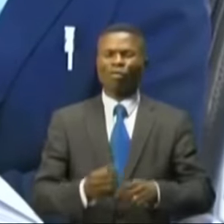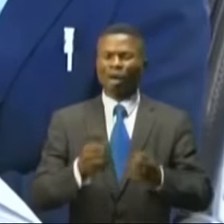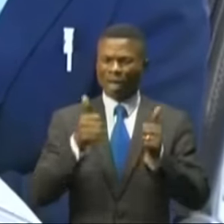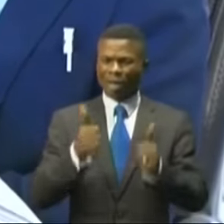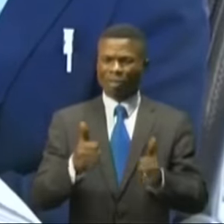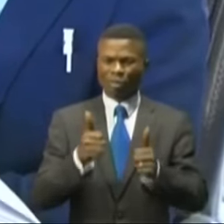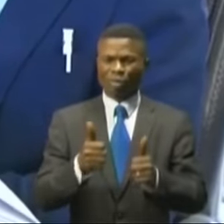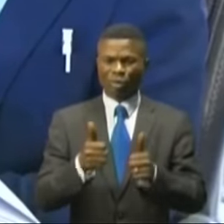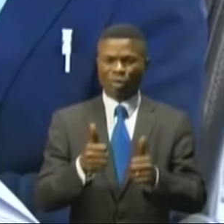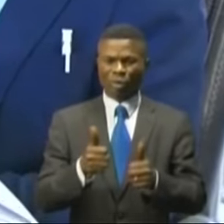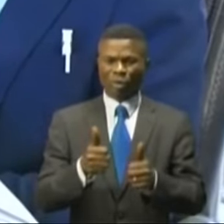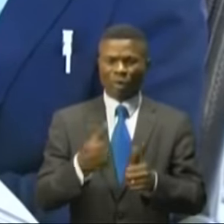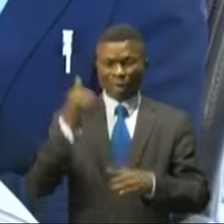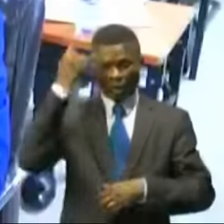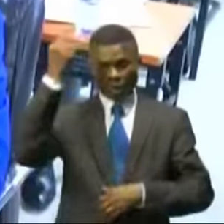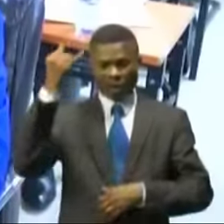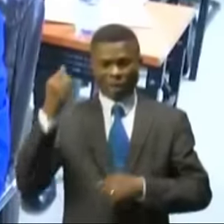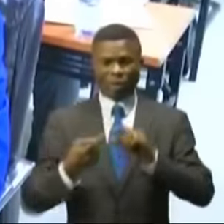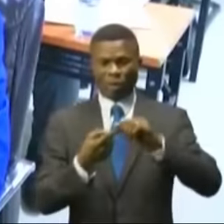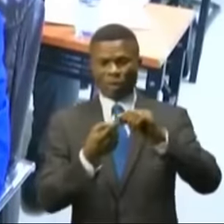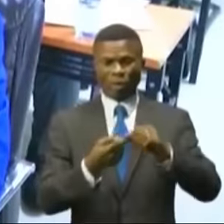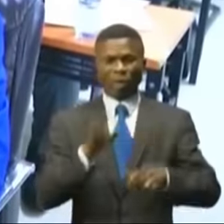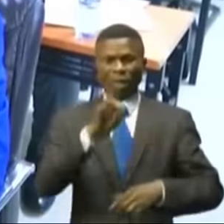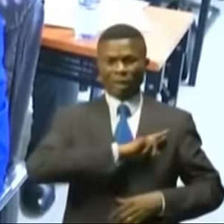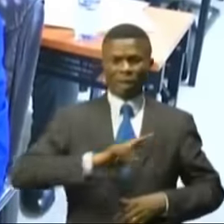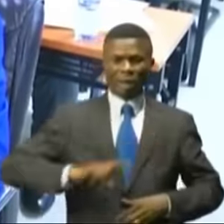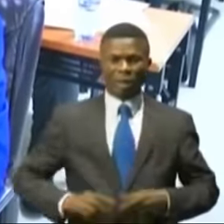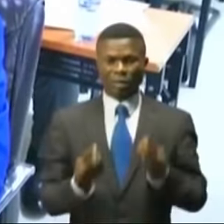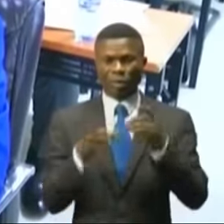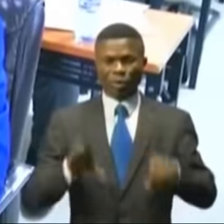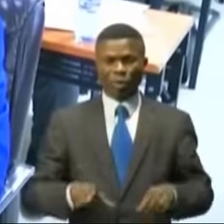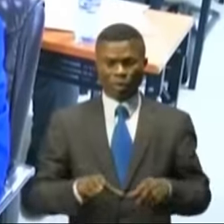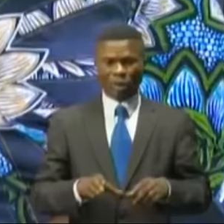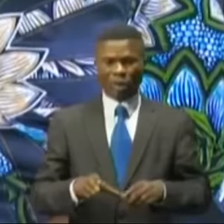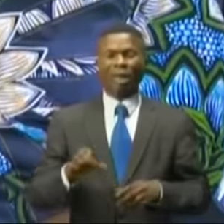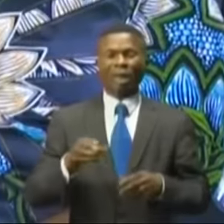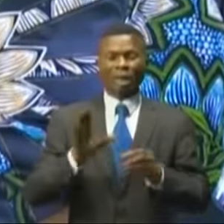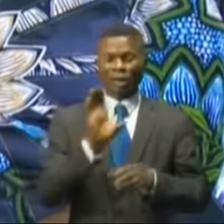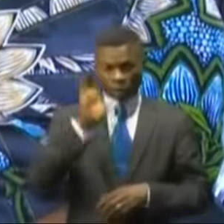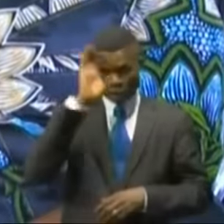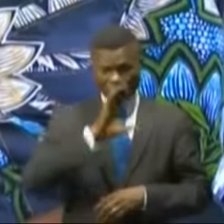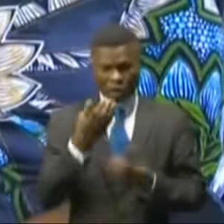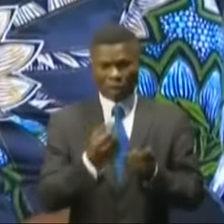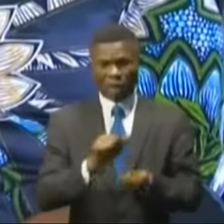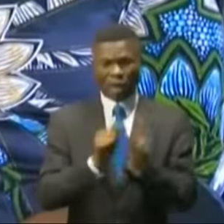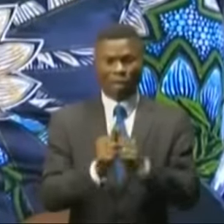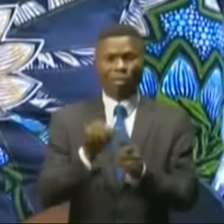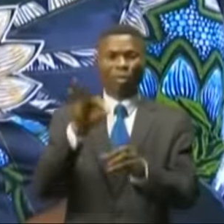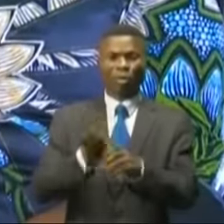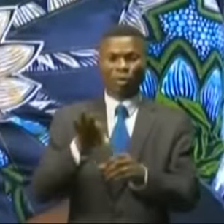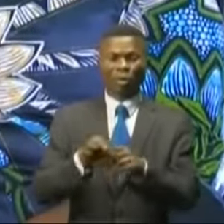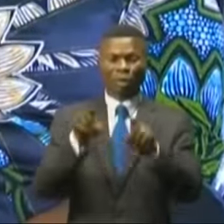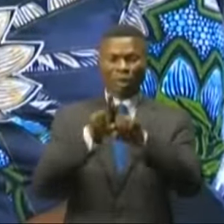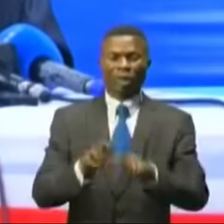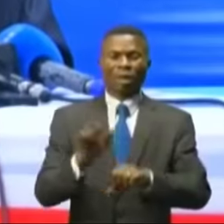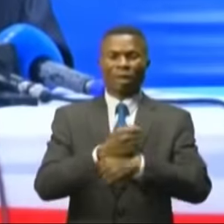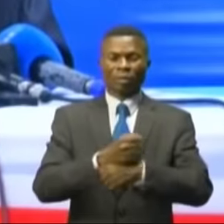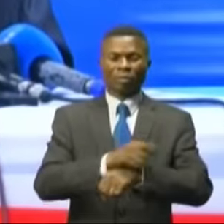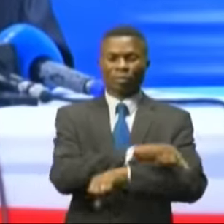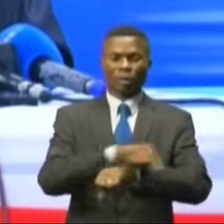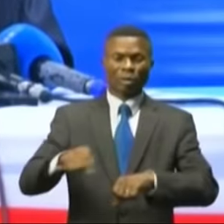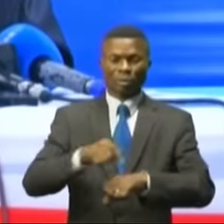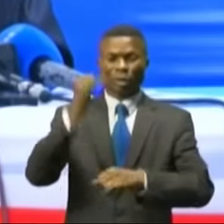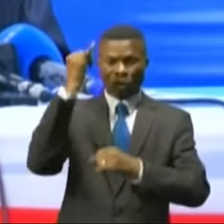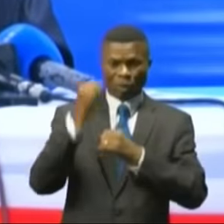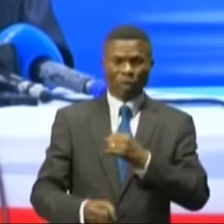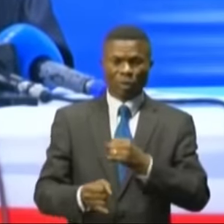compte tenu du contexte particulier de la RDC, dominé par la finalisation du processus d'élection et d'installation des bureaux